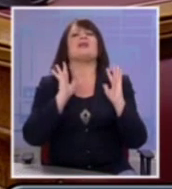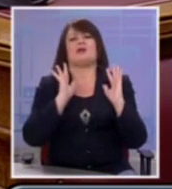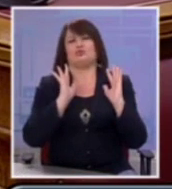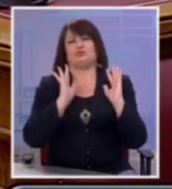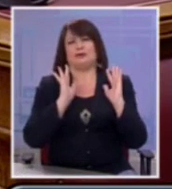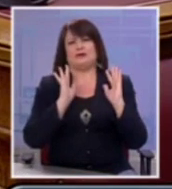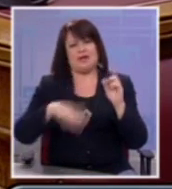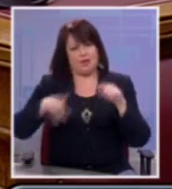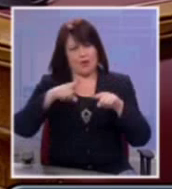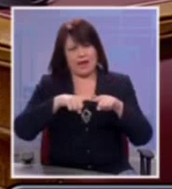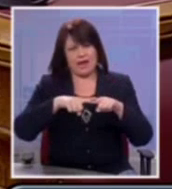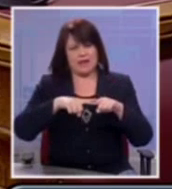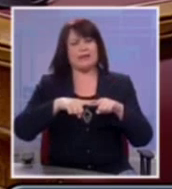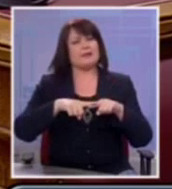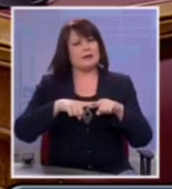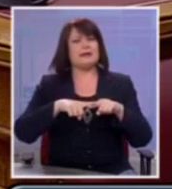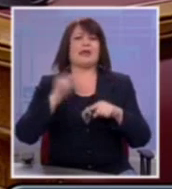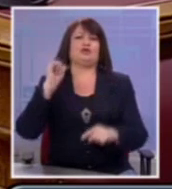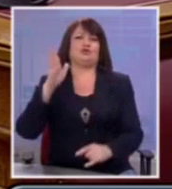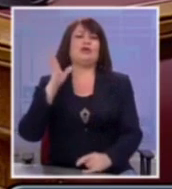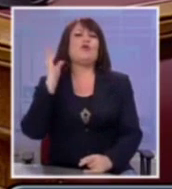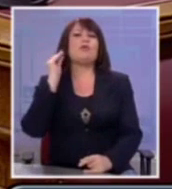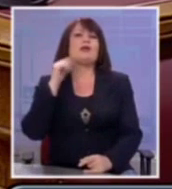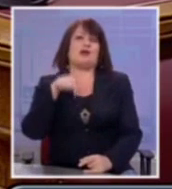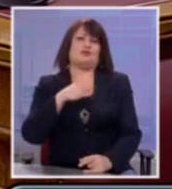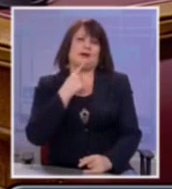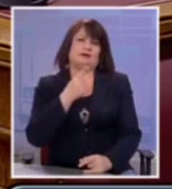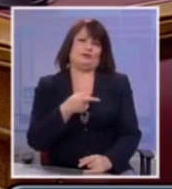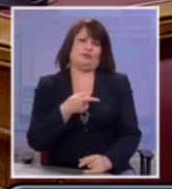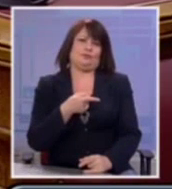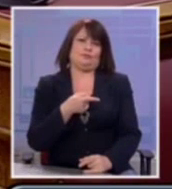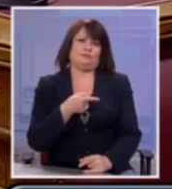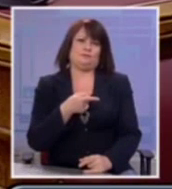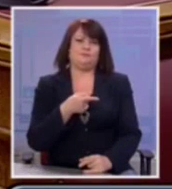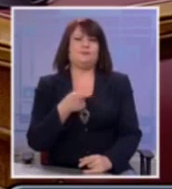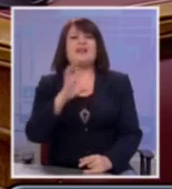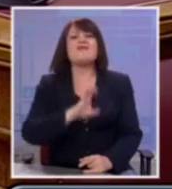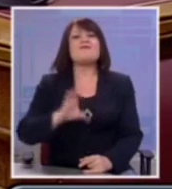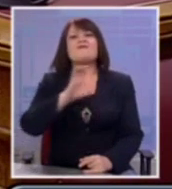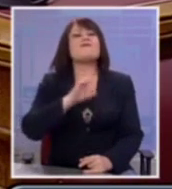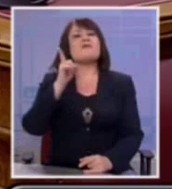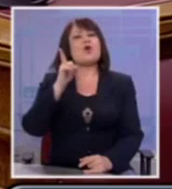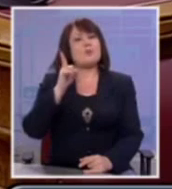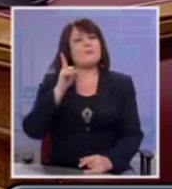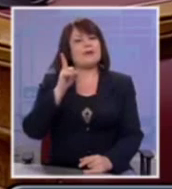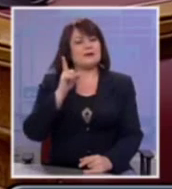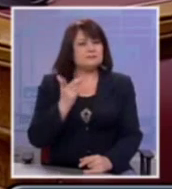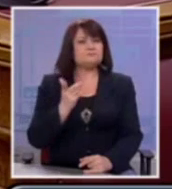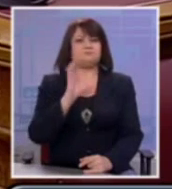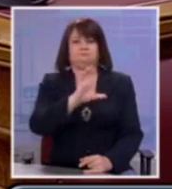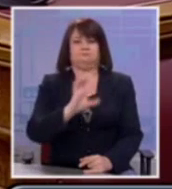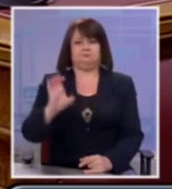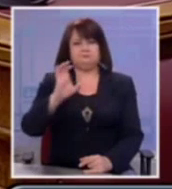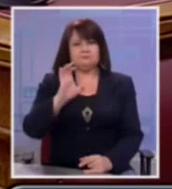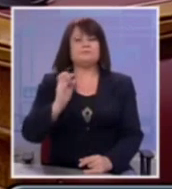ηθήνοντες τόσο στην Ελλάδα όσο και στο εξωτερικό, κυρίως από τους Ευρωπαίους εταίρους της Ελλάδας,